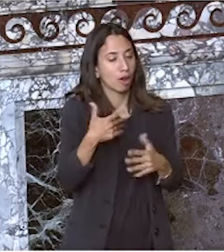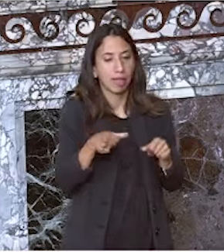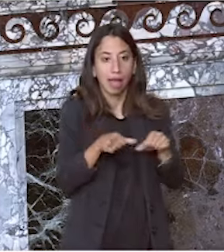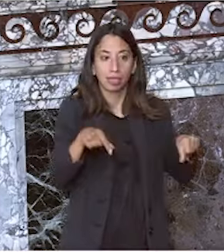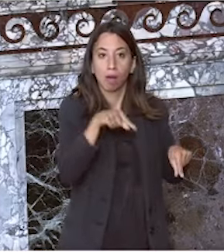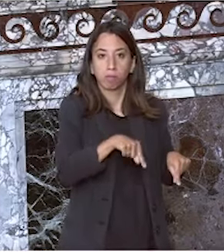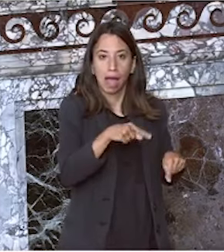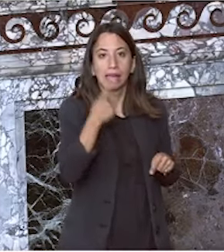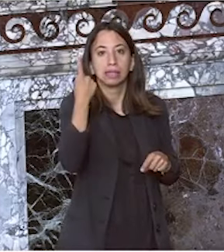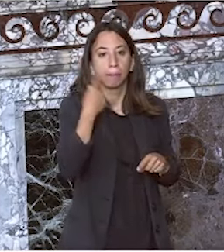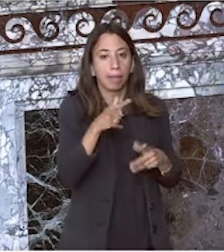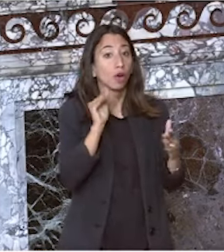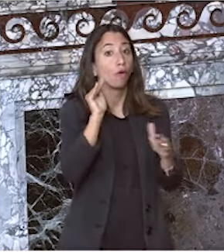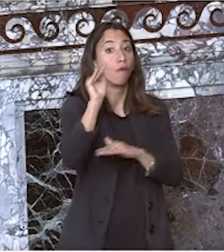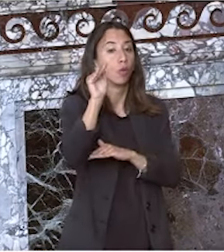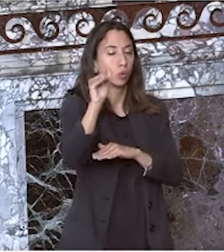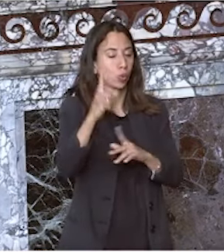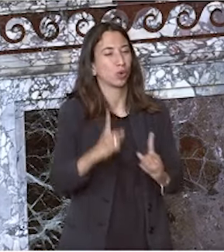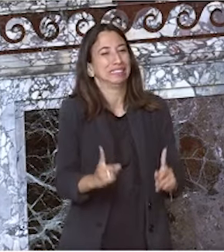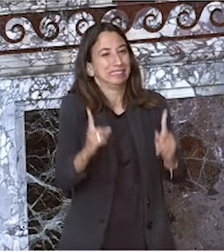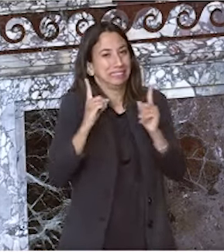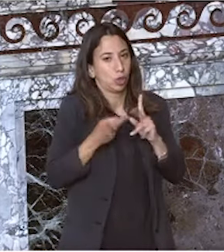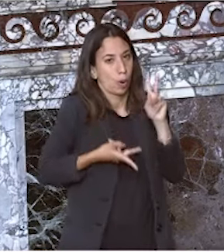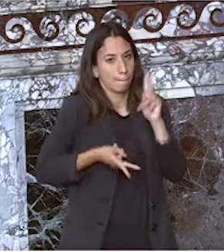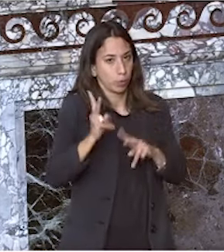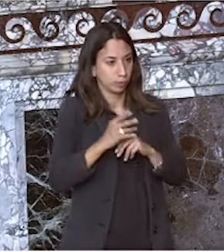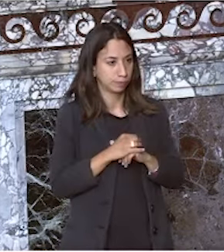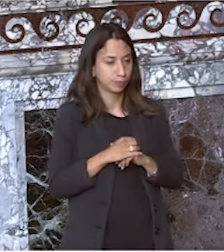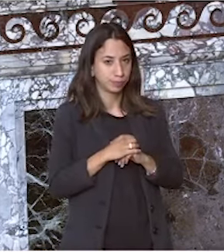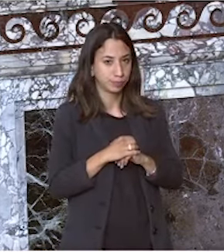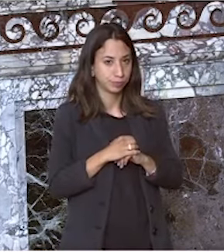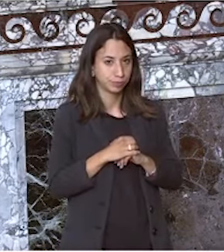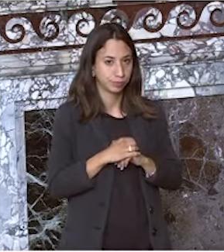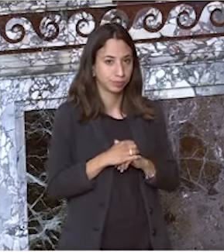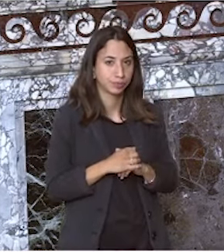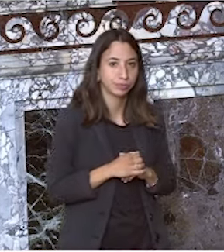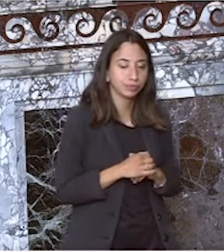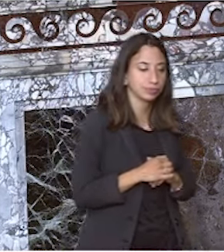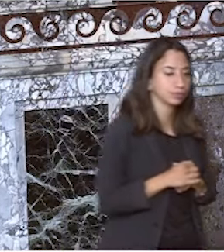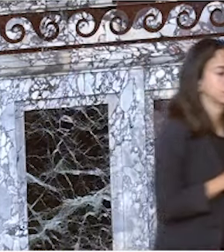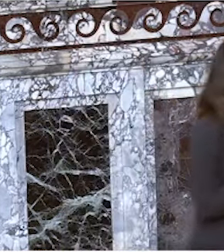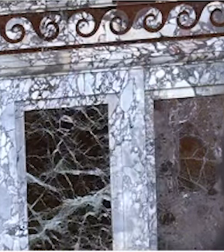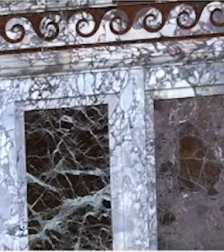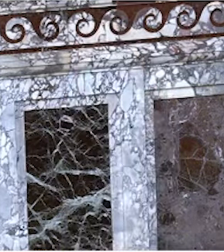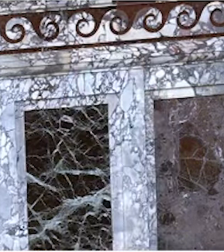un'efficace azione collettiva di contrasto alle minacce cibernetiche.